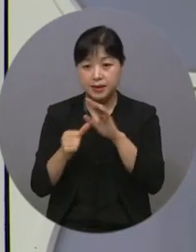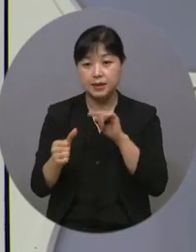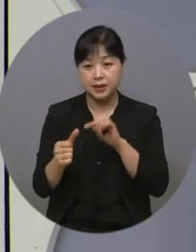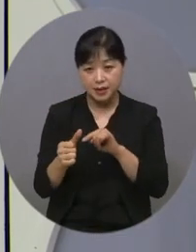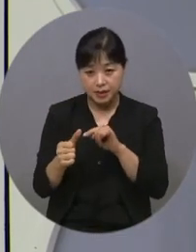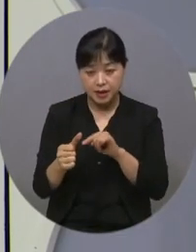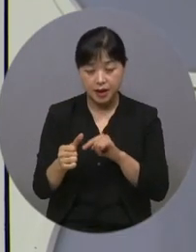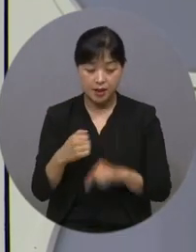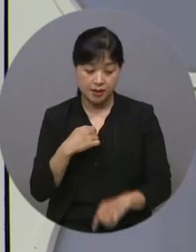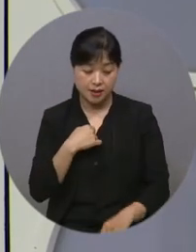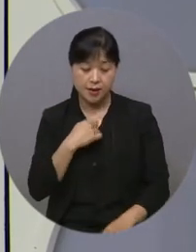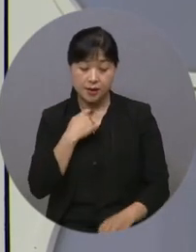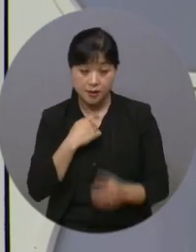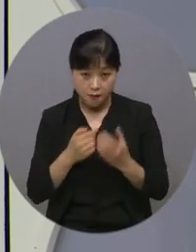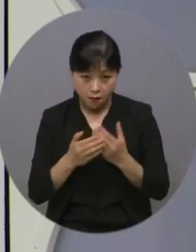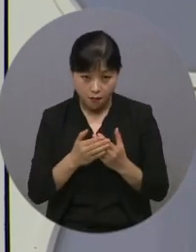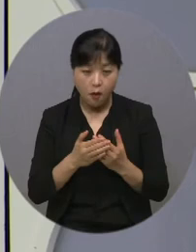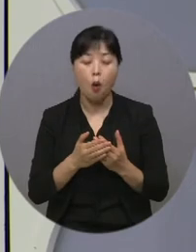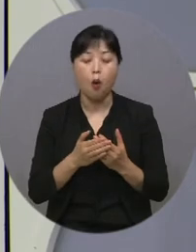스스로 해봐서